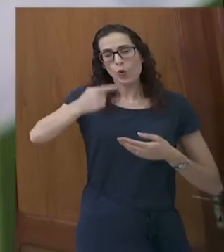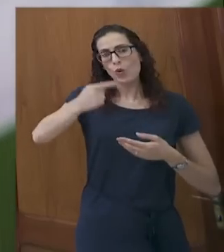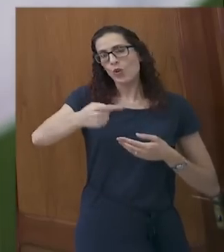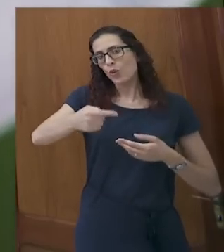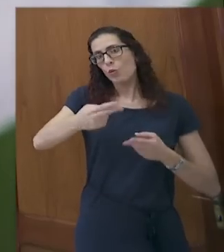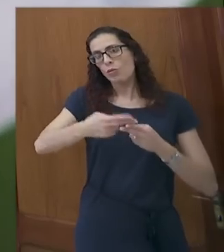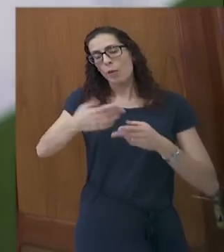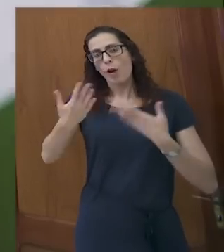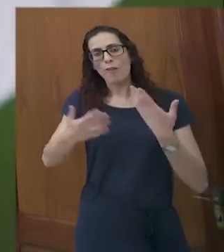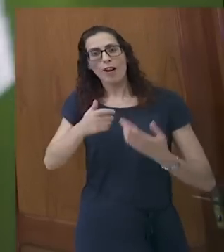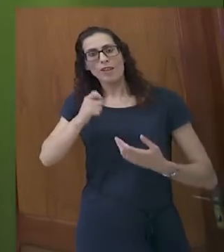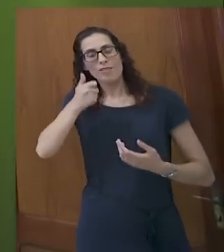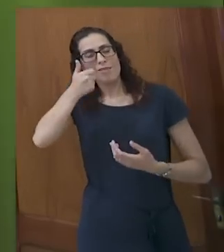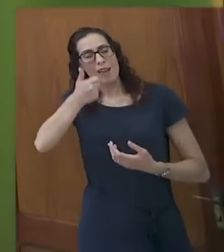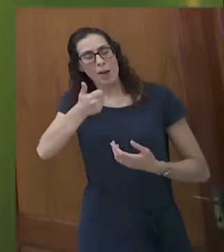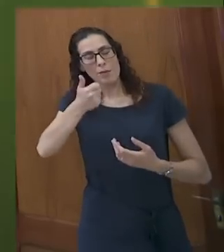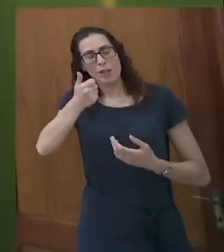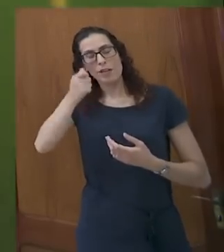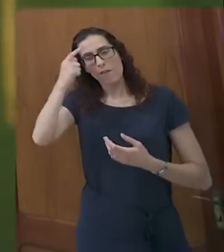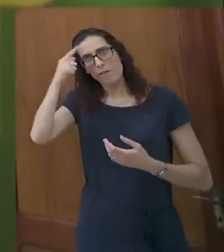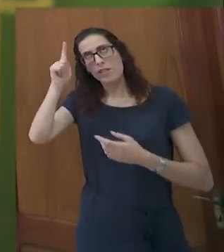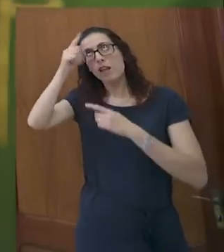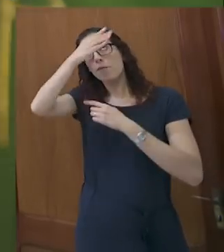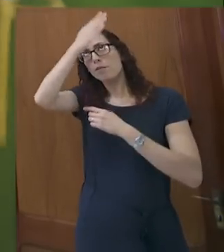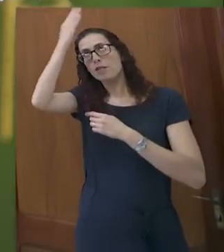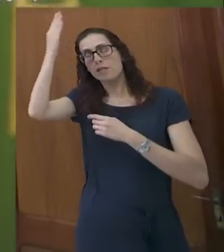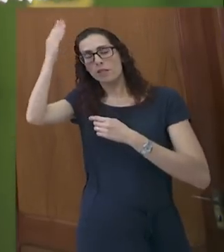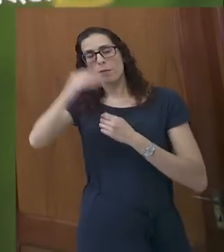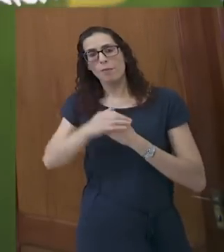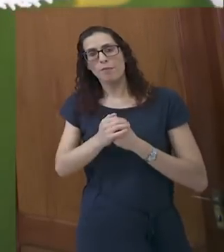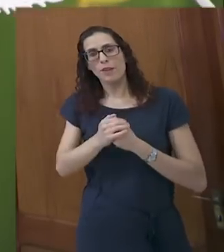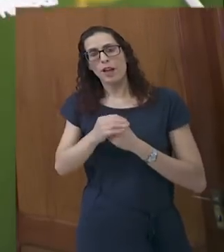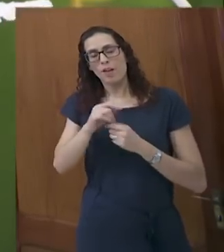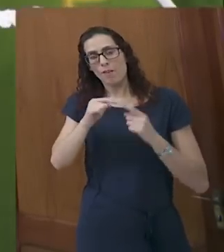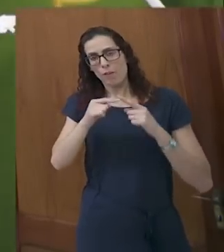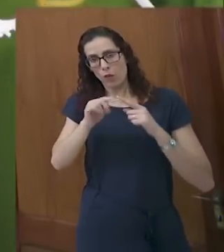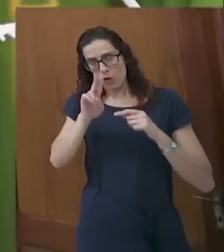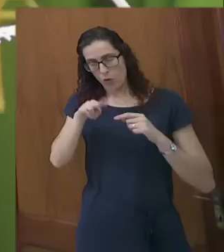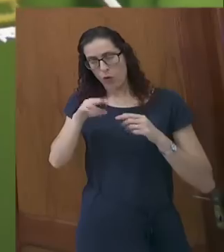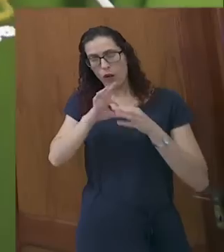li jixirqu il-ħajja tas-sema bi Kristu Sidna.